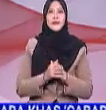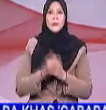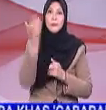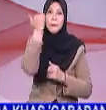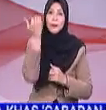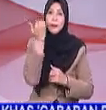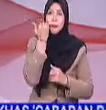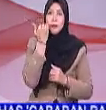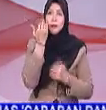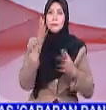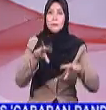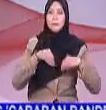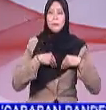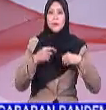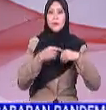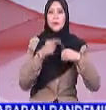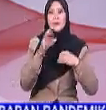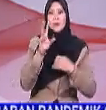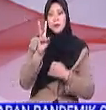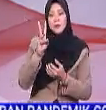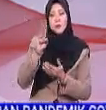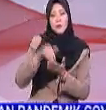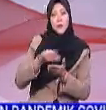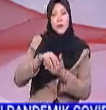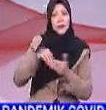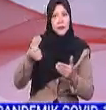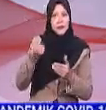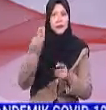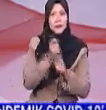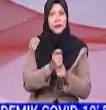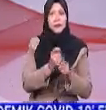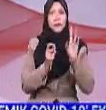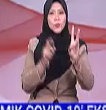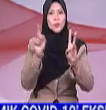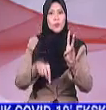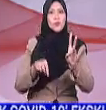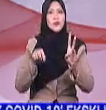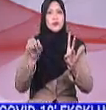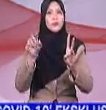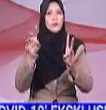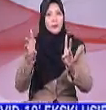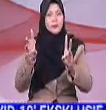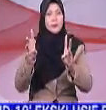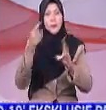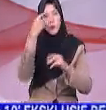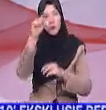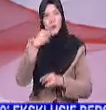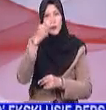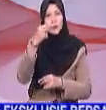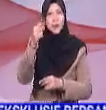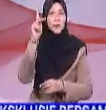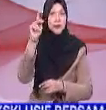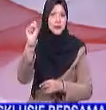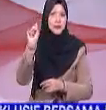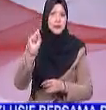Mahkamah membenarkan tertuduh dijamin RM6,000 dan menetapkan 7 Julai depan untuk sebutan semula kes.